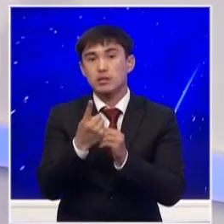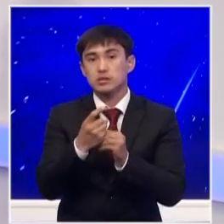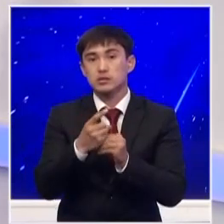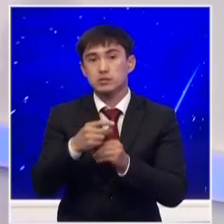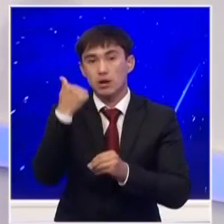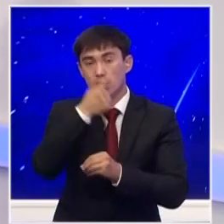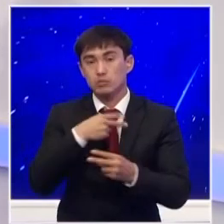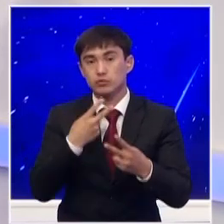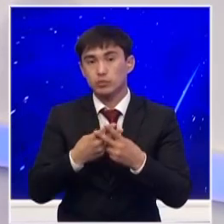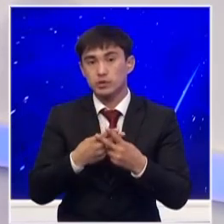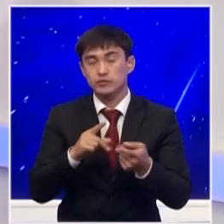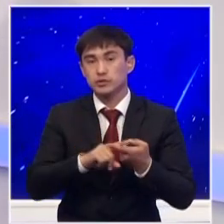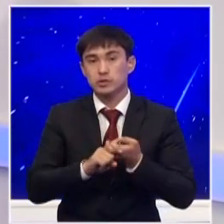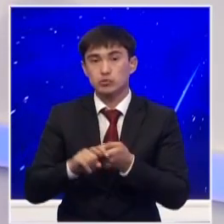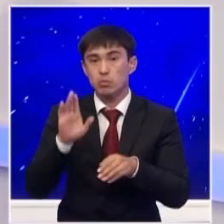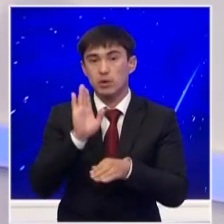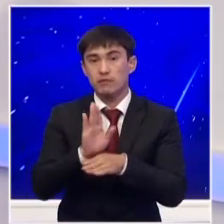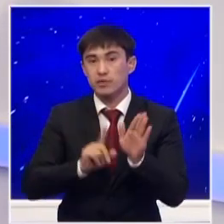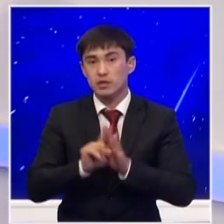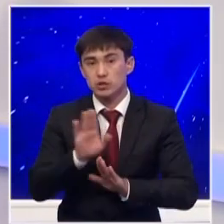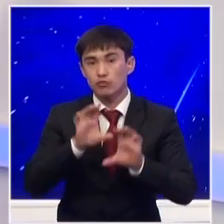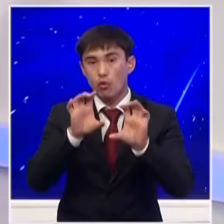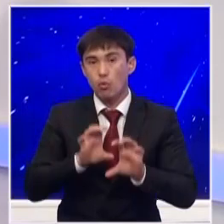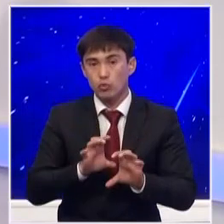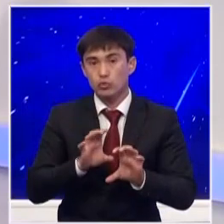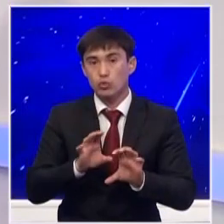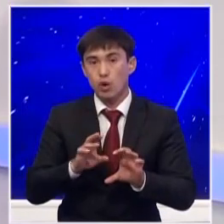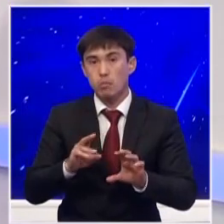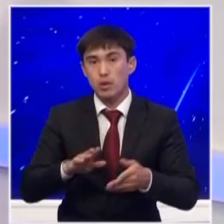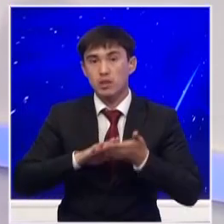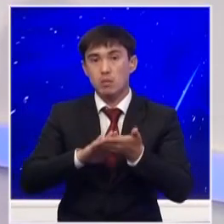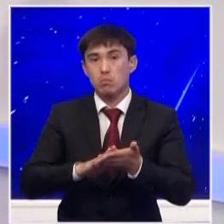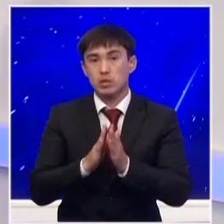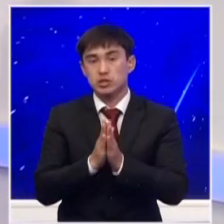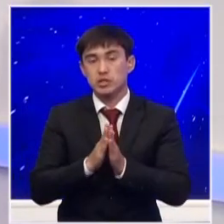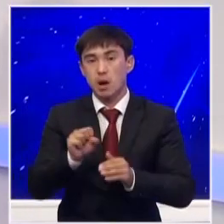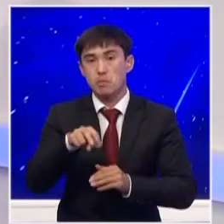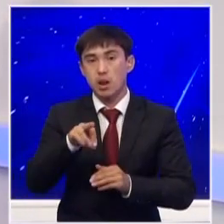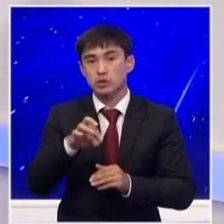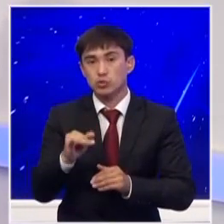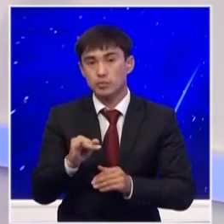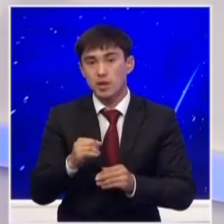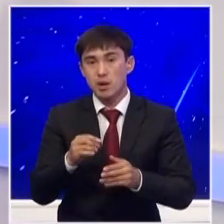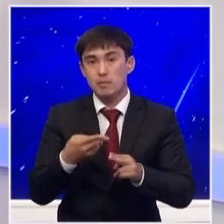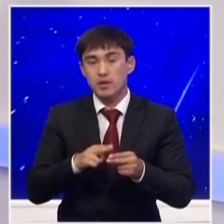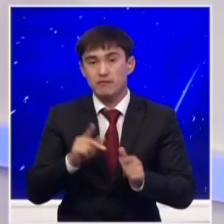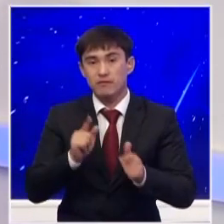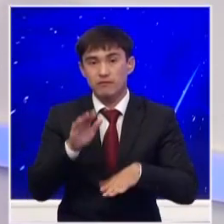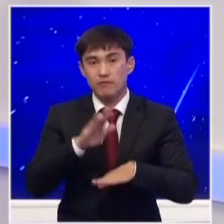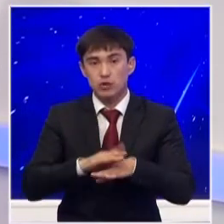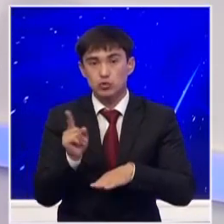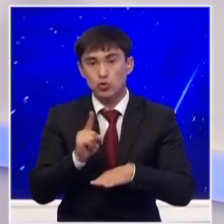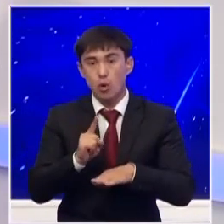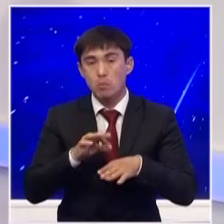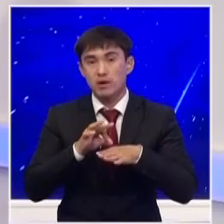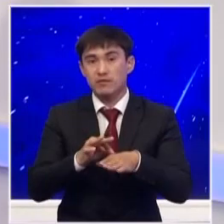лишения свободы. В связи с тем, что приговор еще не вступил в законную силу, осужденные подали прошение на апелляцию. Примечательным является тот факт, что